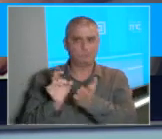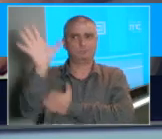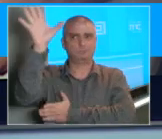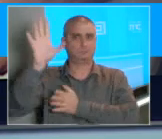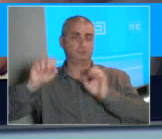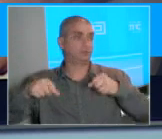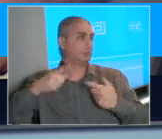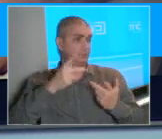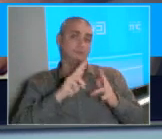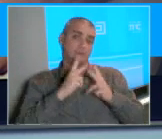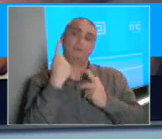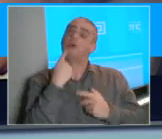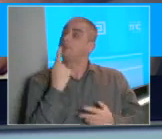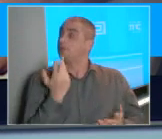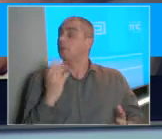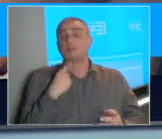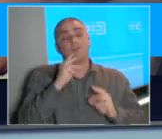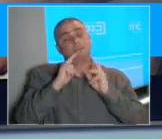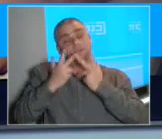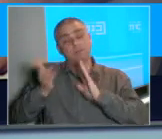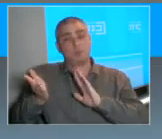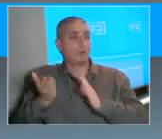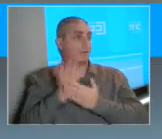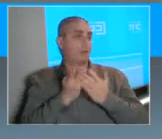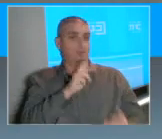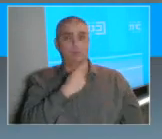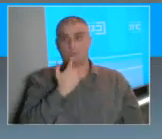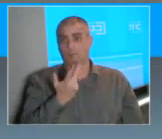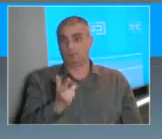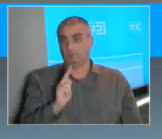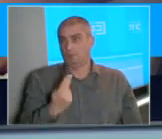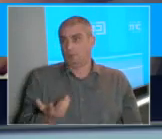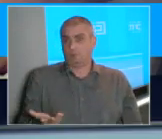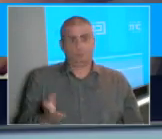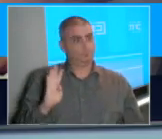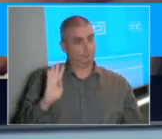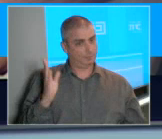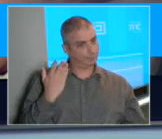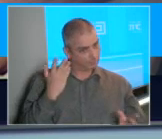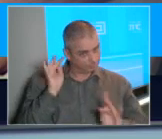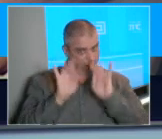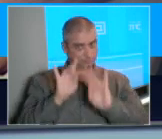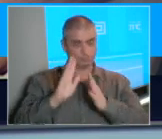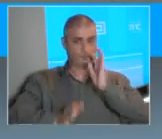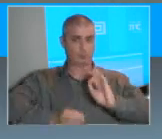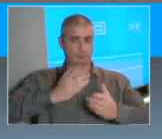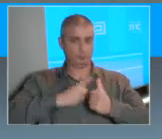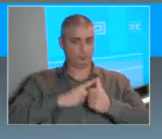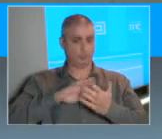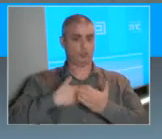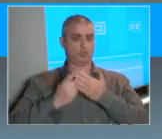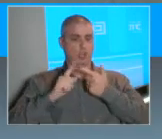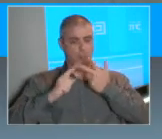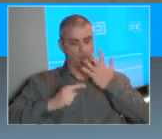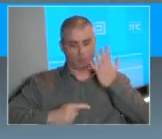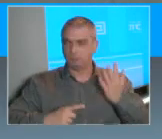שלטון. זה ציבור אחד, זה הציבור, אני מדבר על הציבור. רגע, אבל עוד פעם, נתניהו נכנס במערכת המשפטית, ביועץ... אני